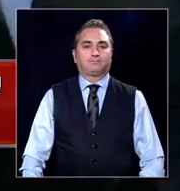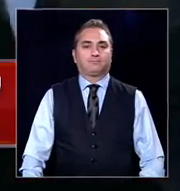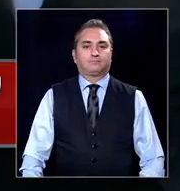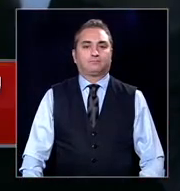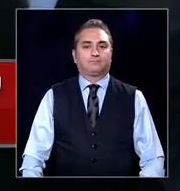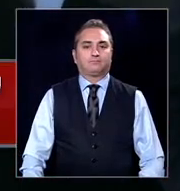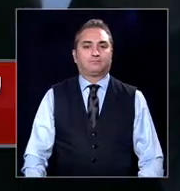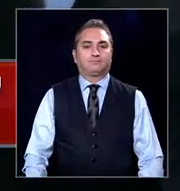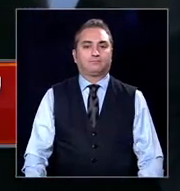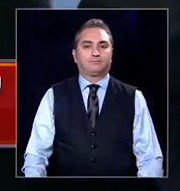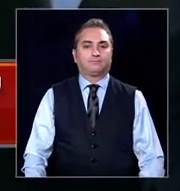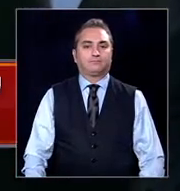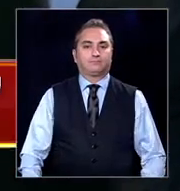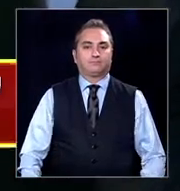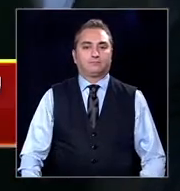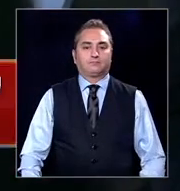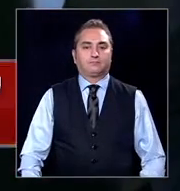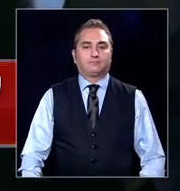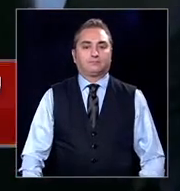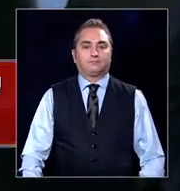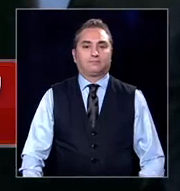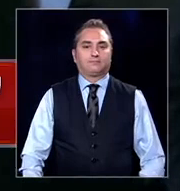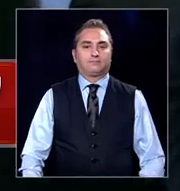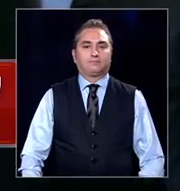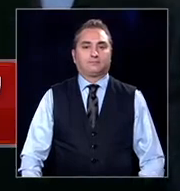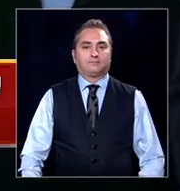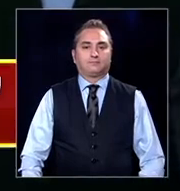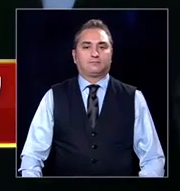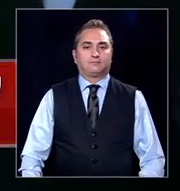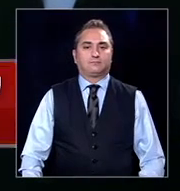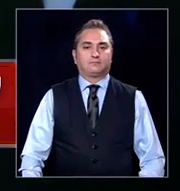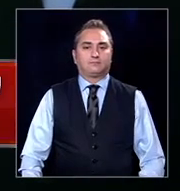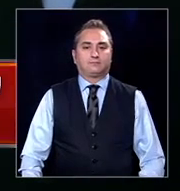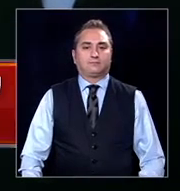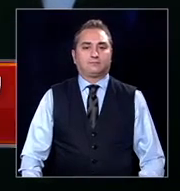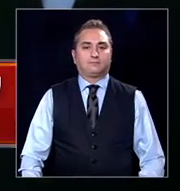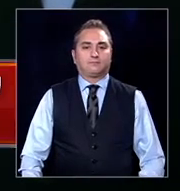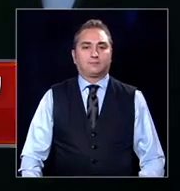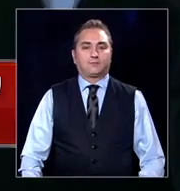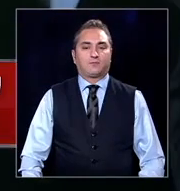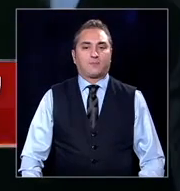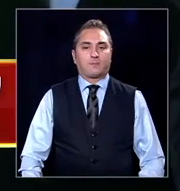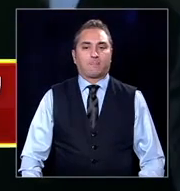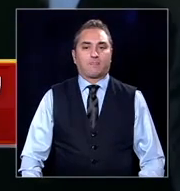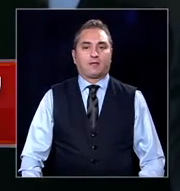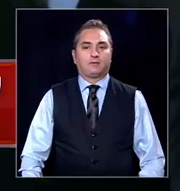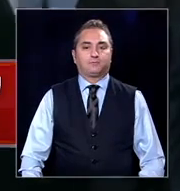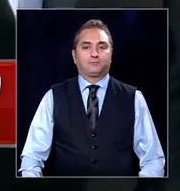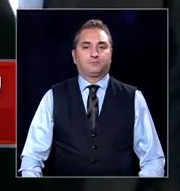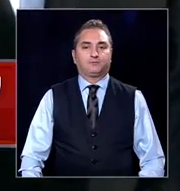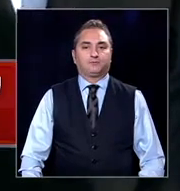Lafa geldiği zaman demokrasinin beşiği diye ifade edilen Amerika'daki bu süreç şok